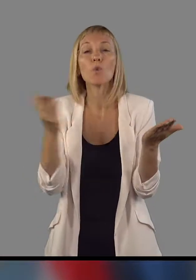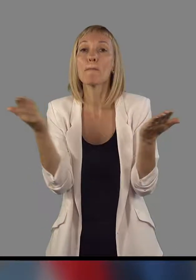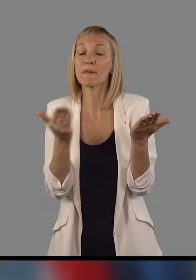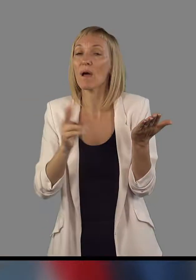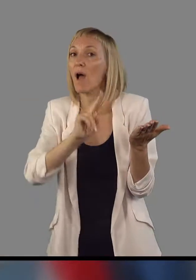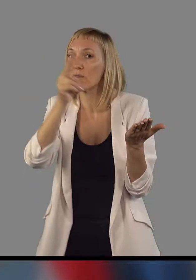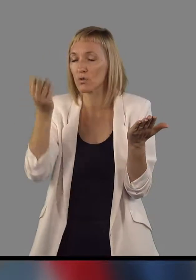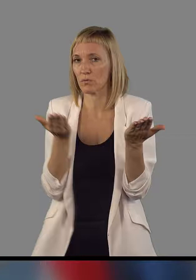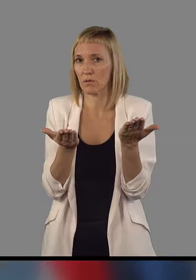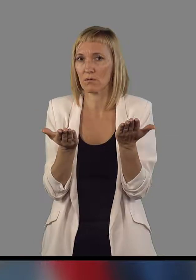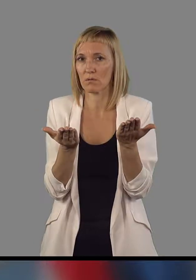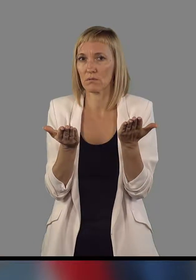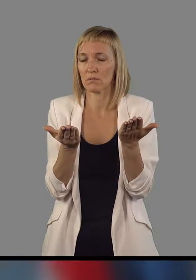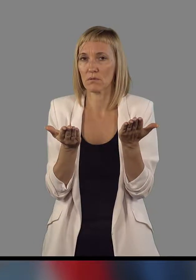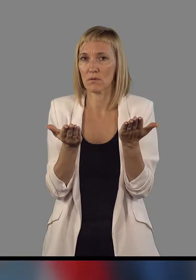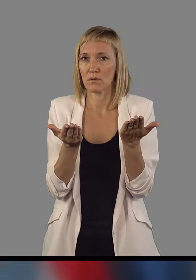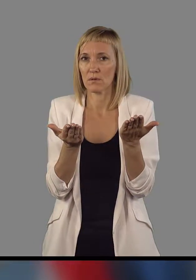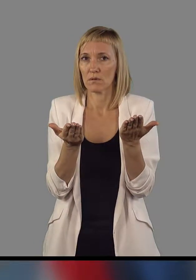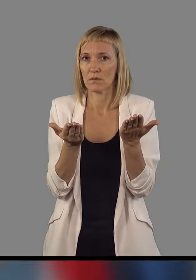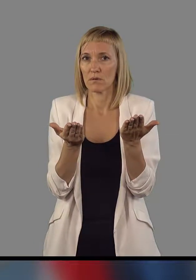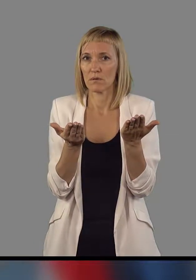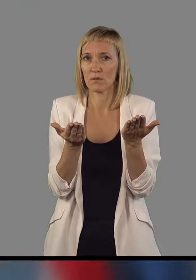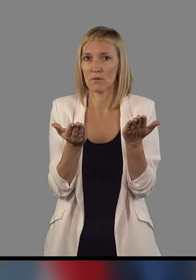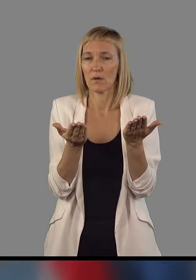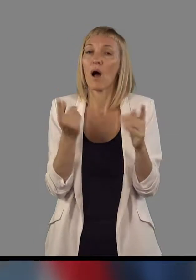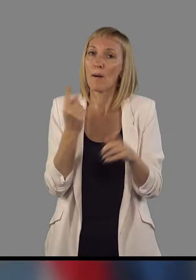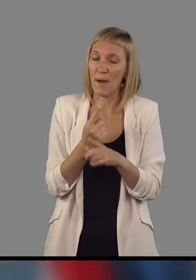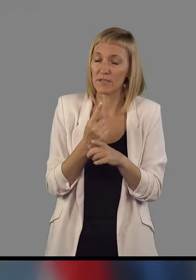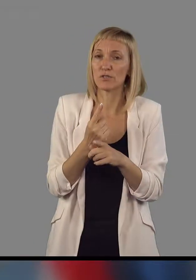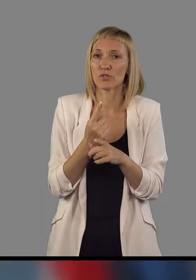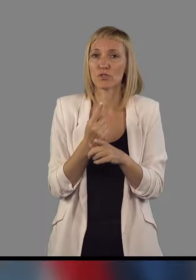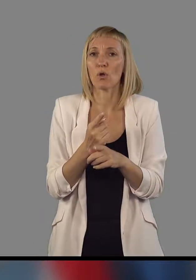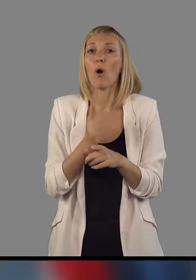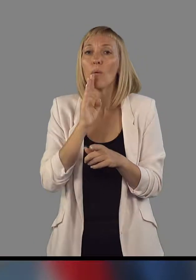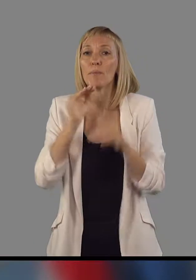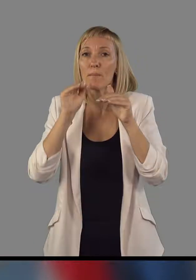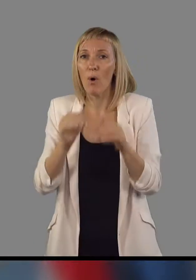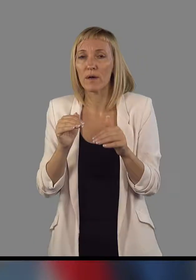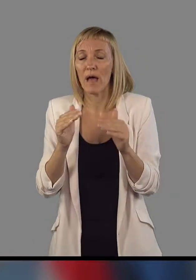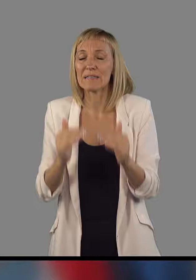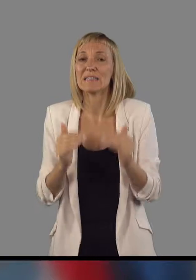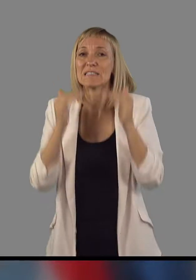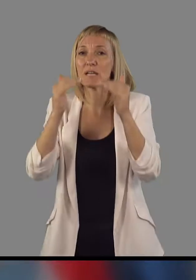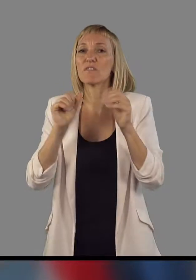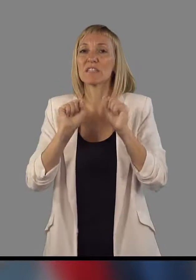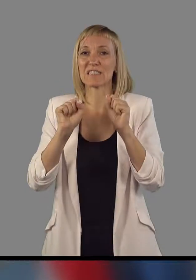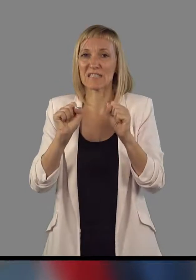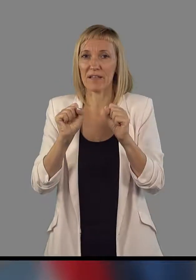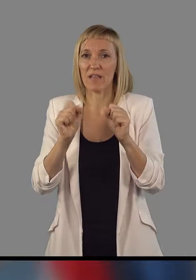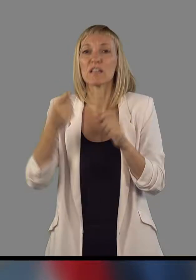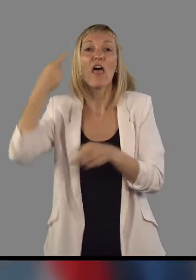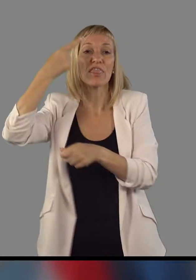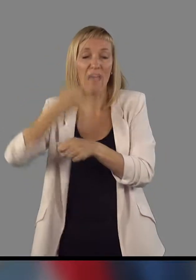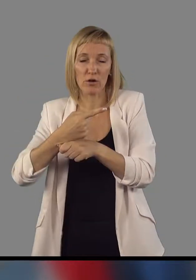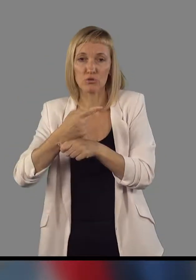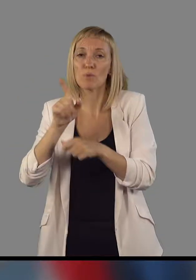od drugih, naročniki pa prav tako morajo dvigniti standard